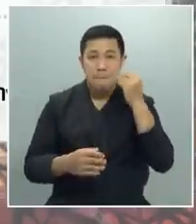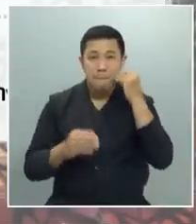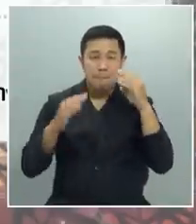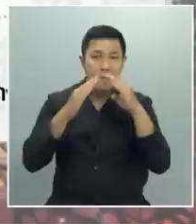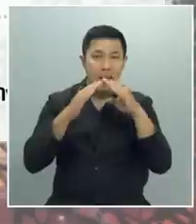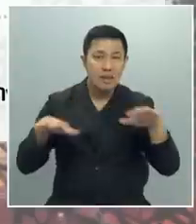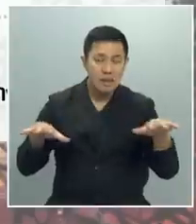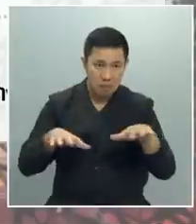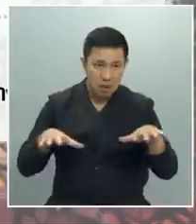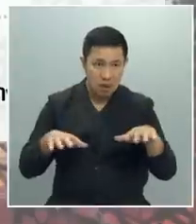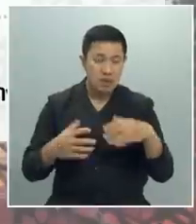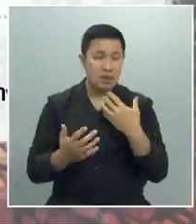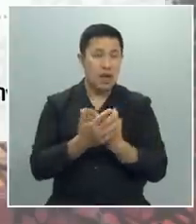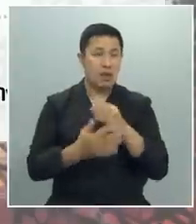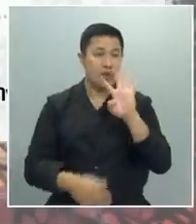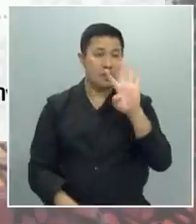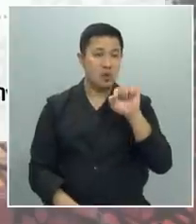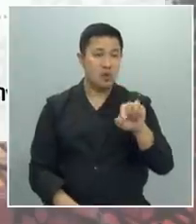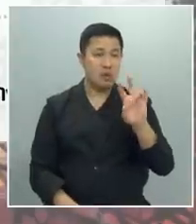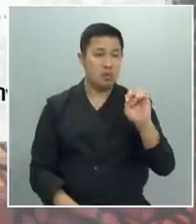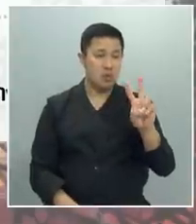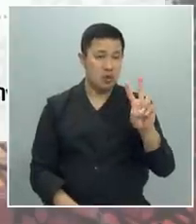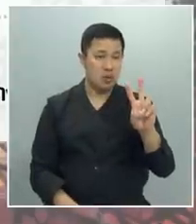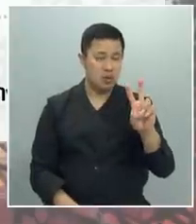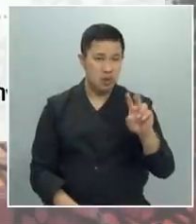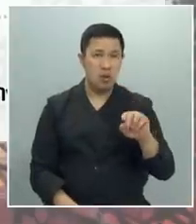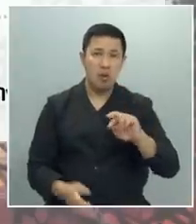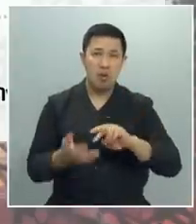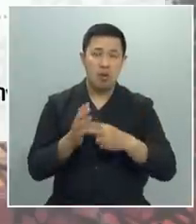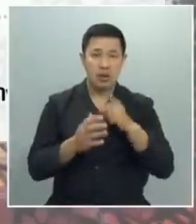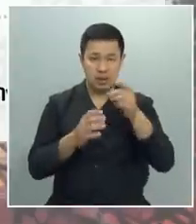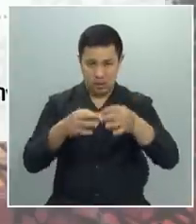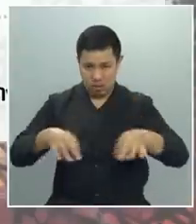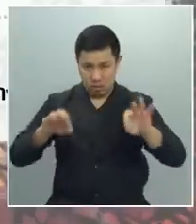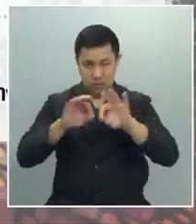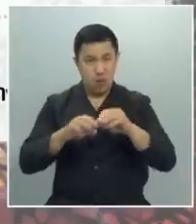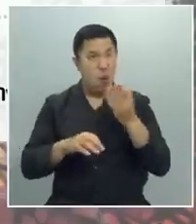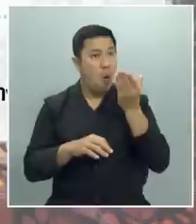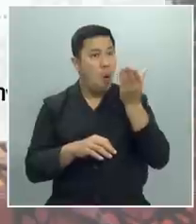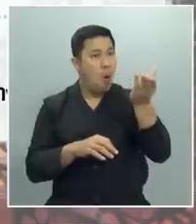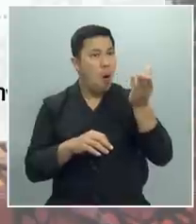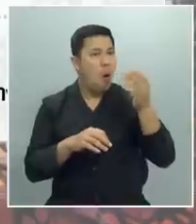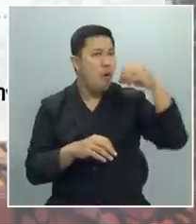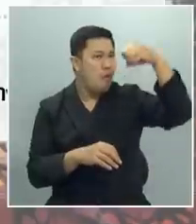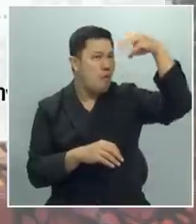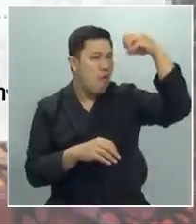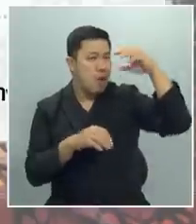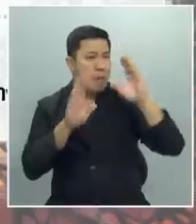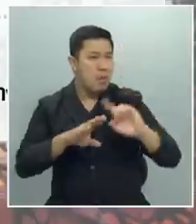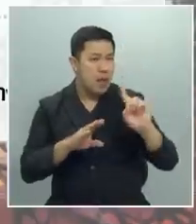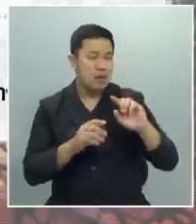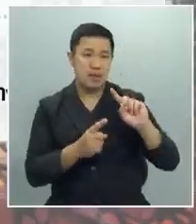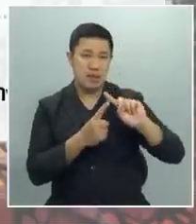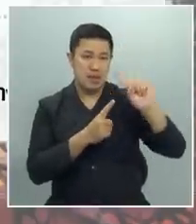ก็ 4บาท 72คือขึ้นอยู่กับว่าตอนไปขอใช้ไฟอ่ะค่ะขอใช้ไฟประเภทไหนถ้าเป็นประเภทที่ 1